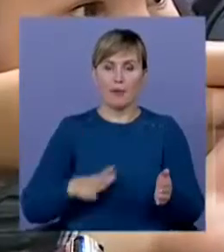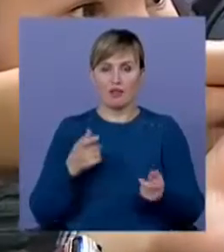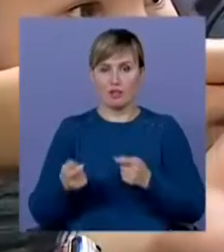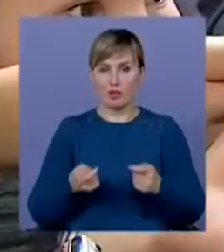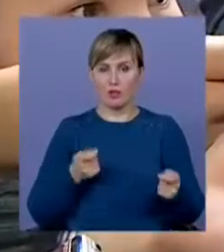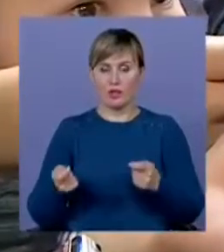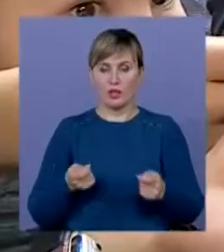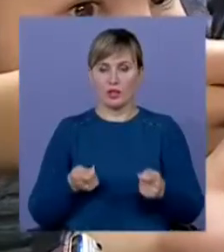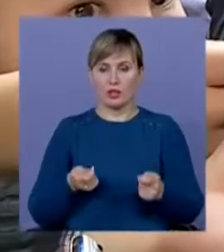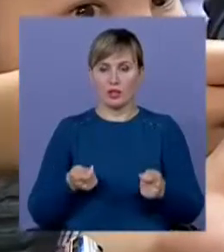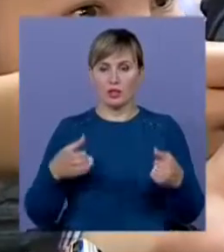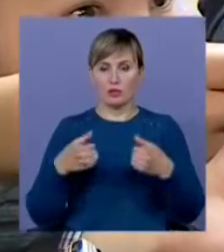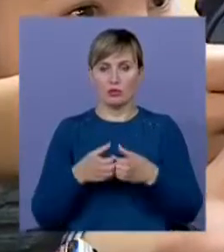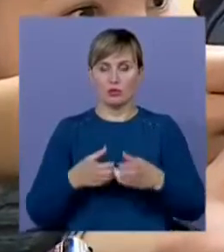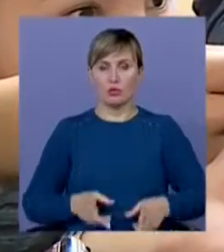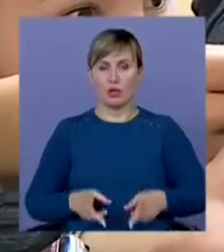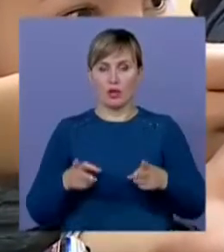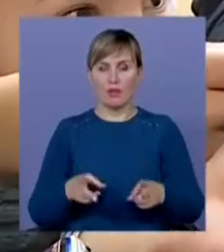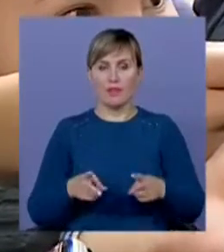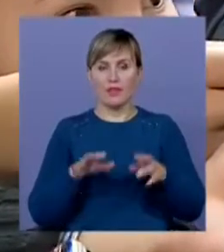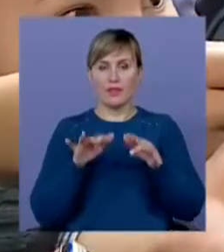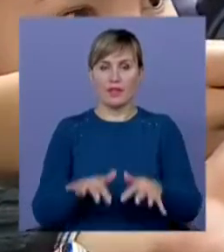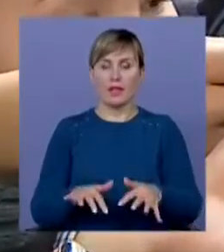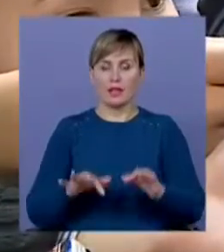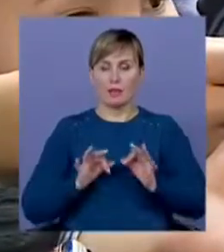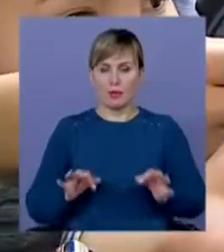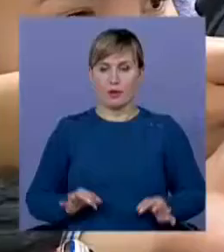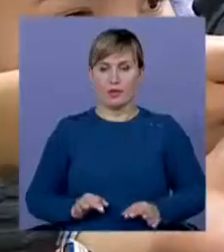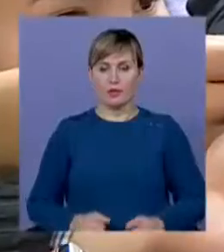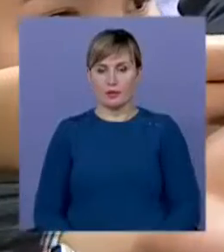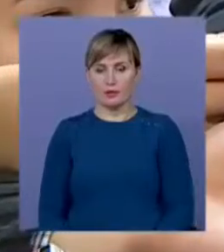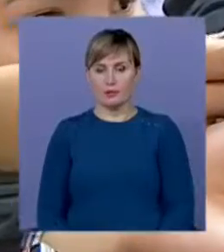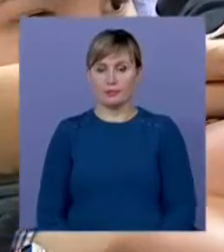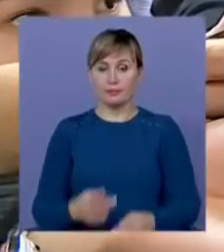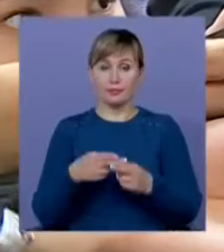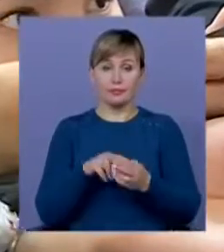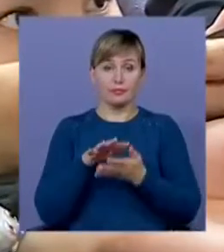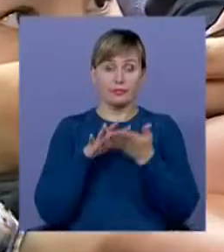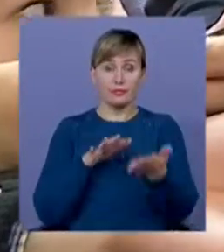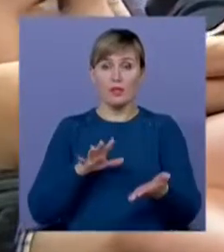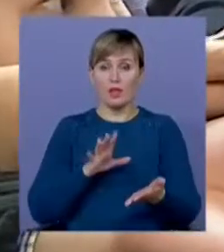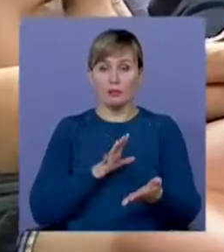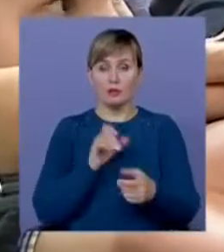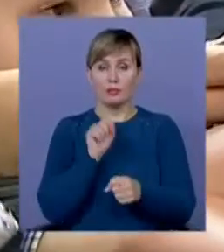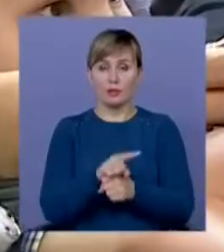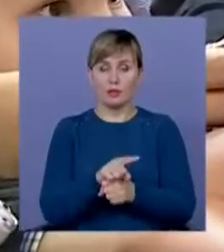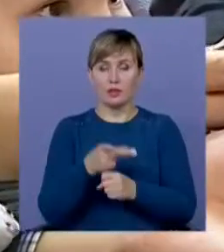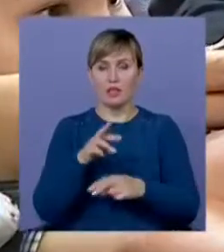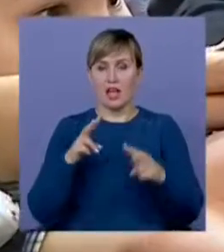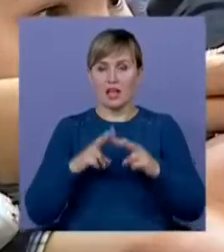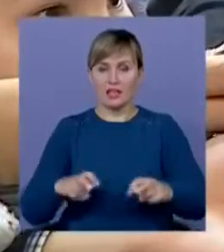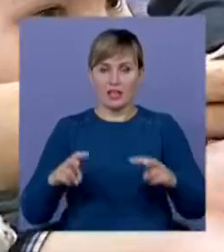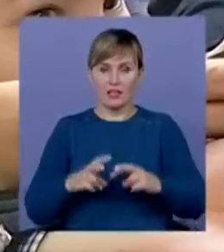руководителя службы уголовного преследования Генеральной прокуратуры Кексель. Данное заявление было поручено Генеральной прокуратуре для